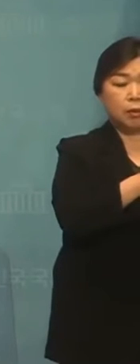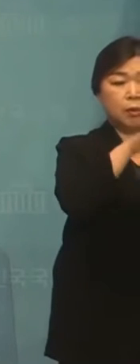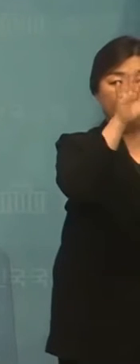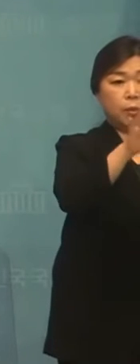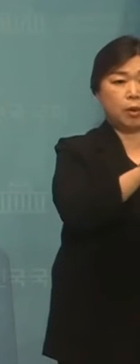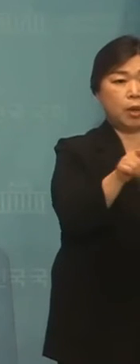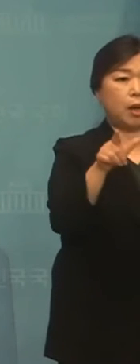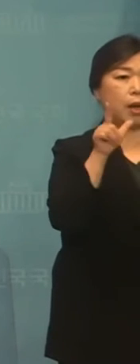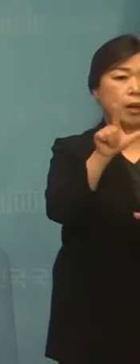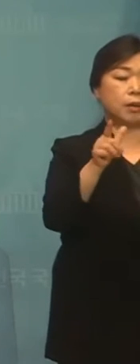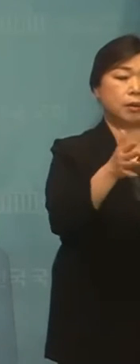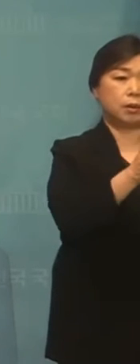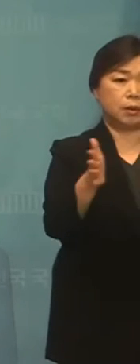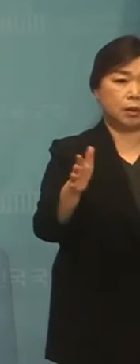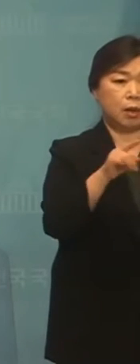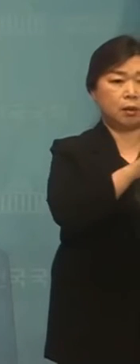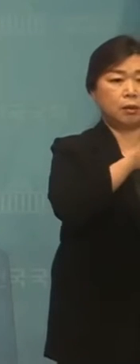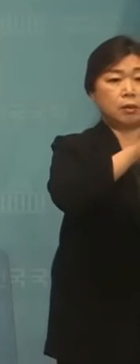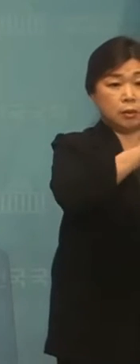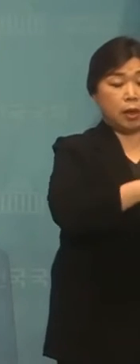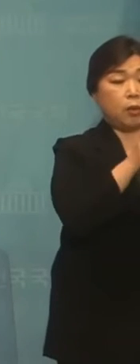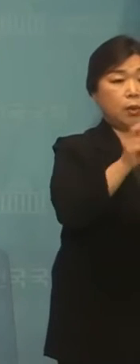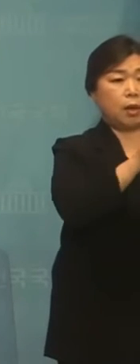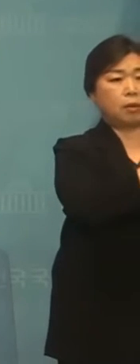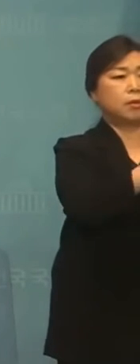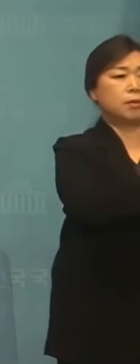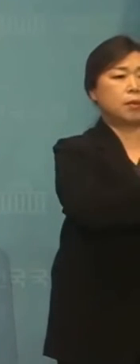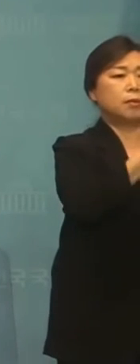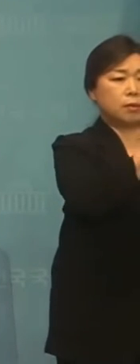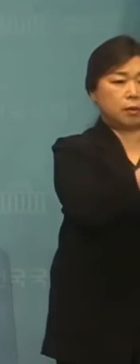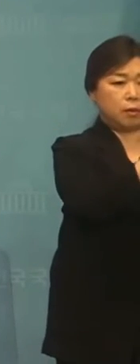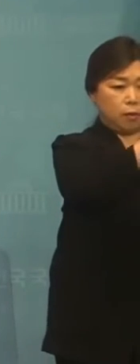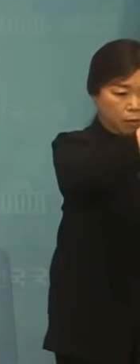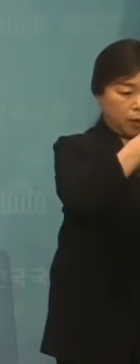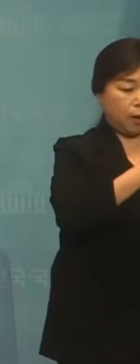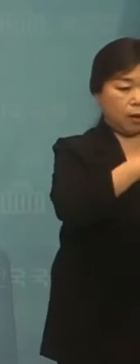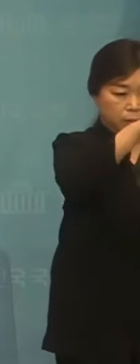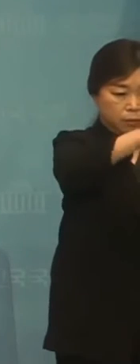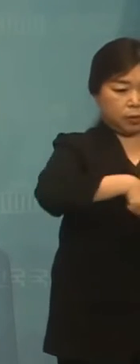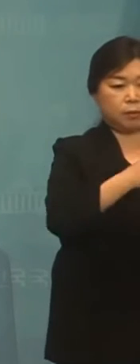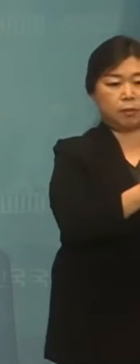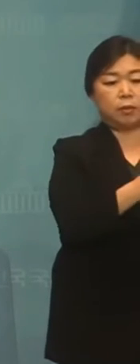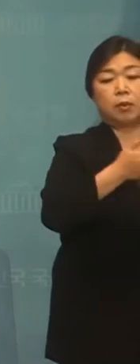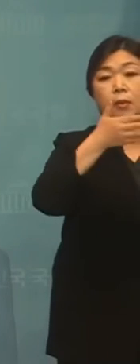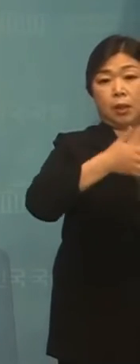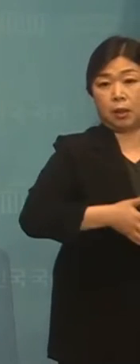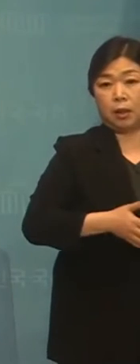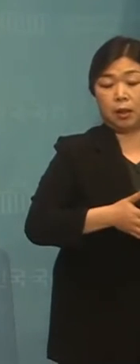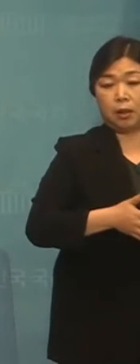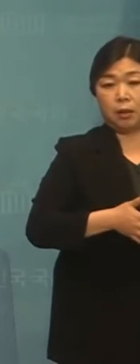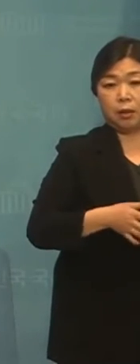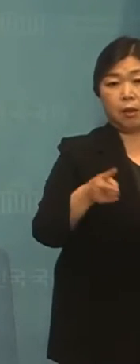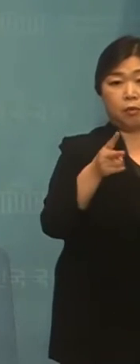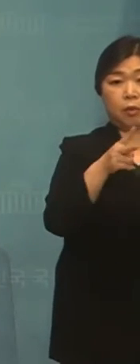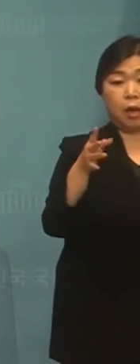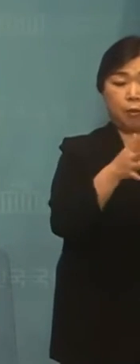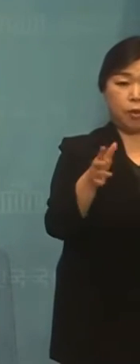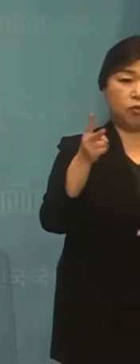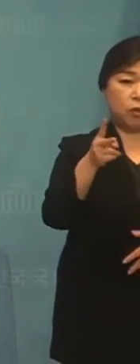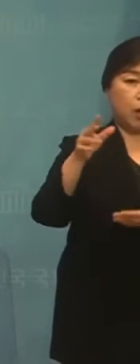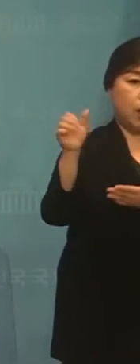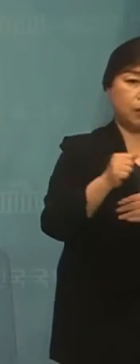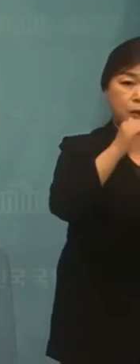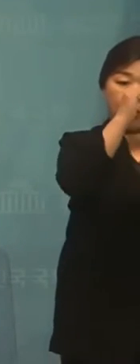그것도 LCT가 제2사를 특정해서 납품을 받습니다. LCT 로얄층 두 채를 소유한